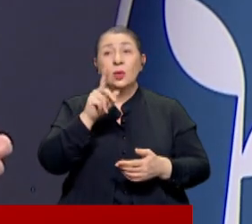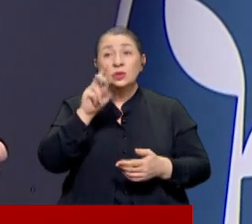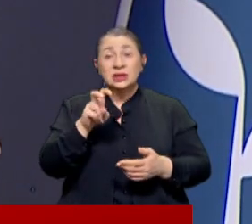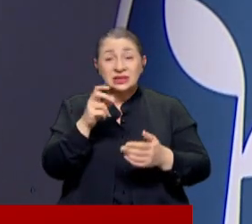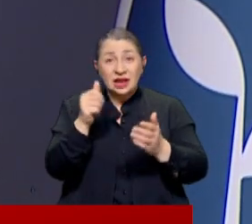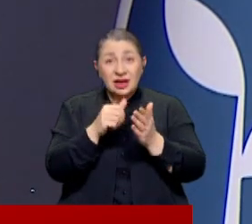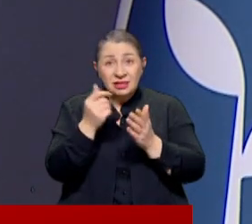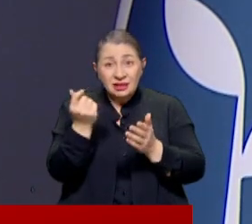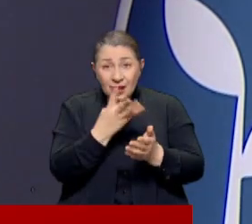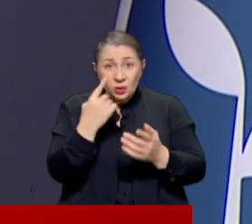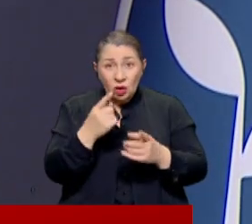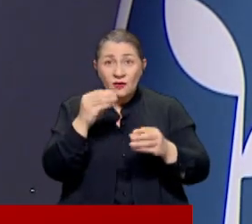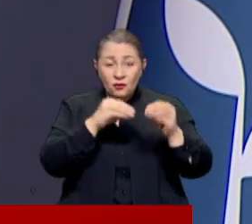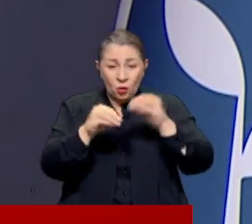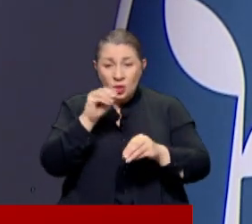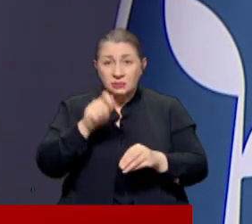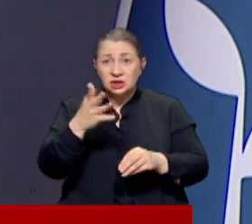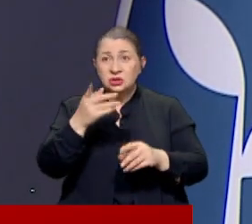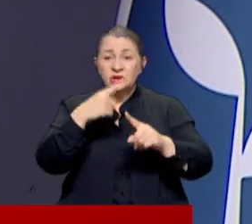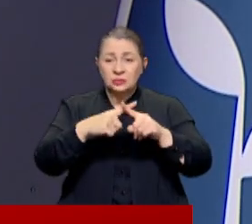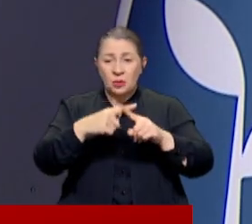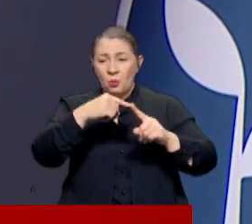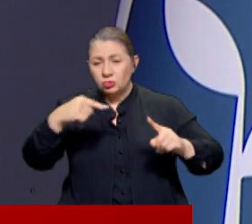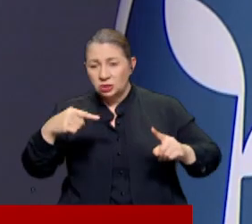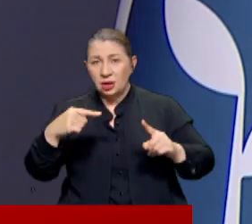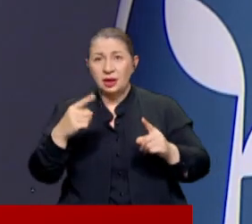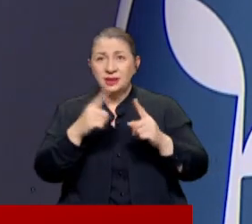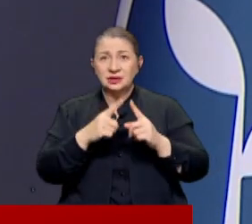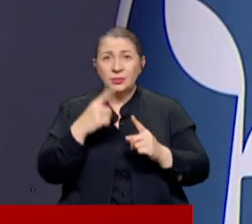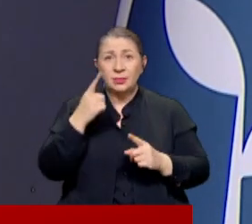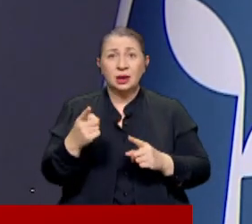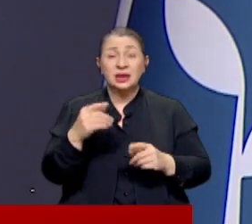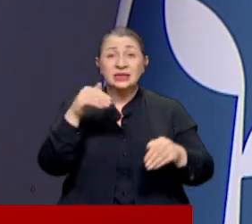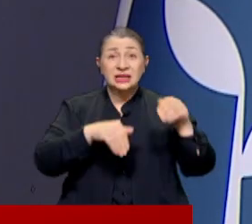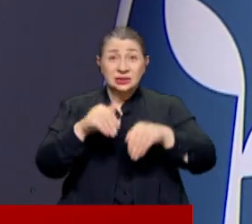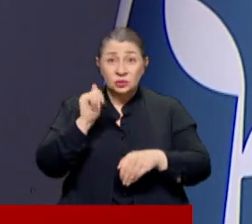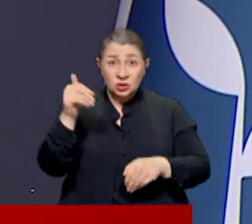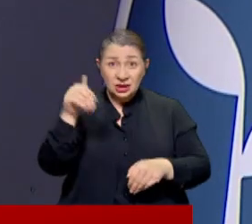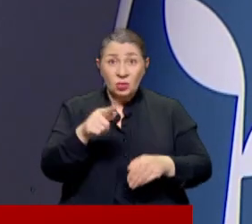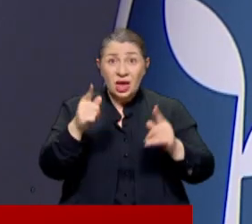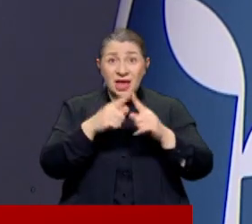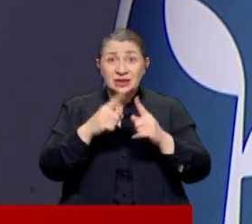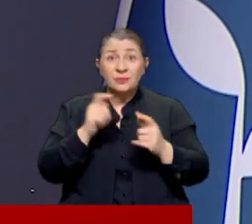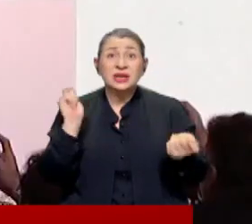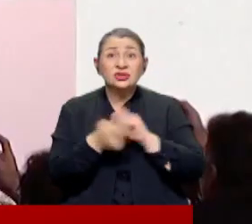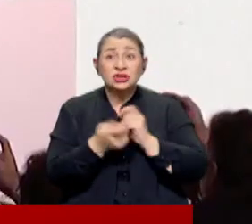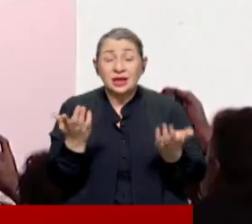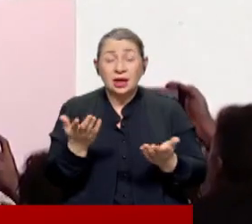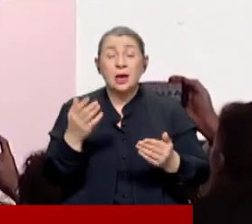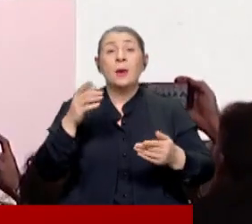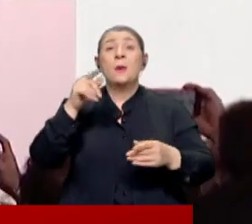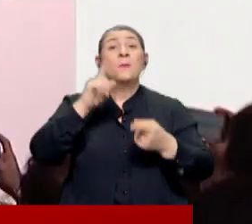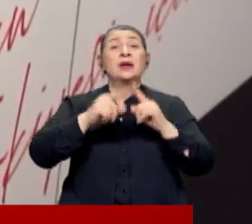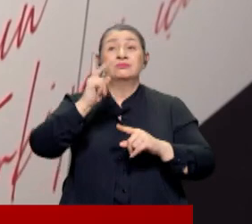2018 rakamlarına göre formül yapmışlar çarpmışlar bölmüşler hesabı seçim günü geldiğinde bu hesaplar hepsi değişecek ya